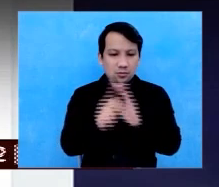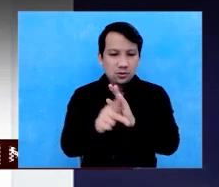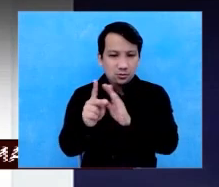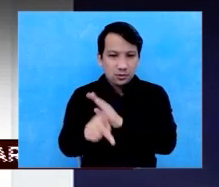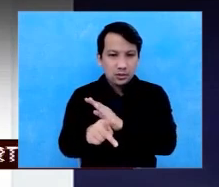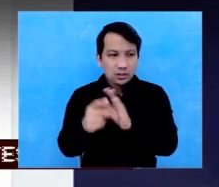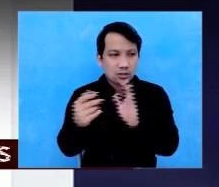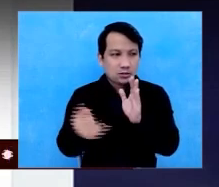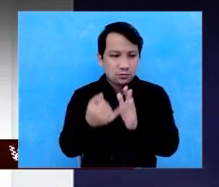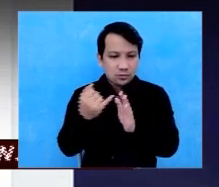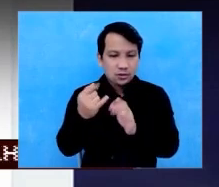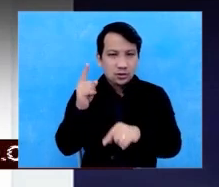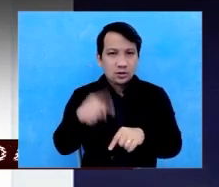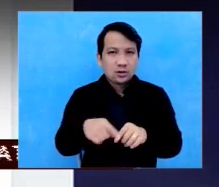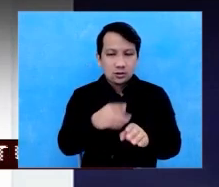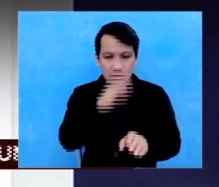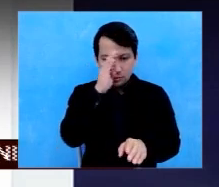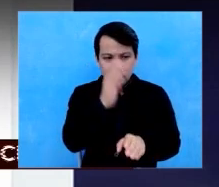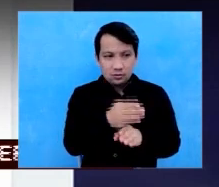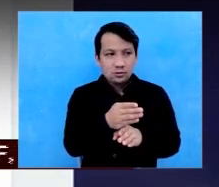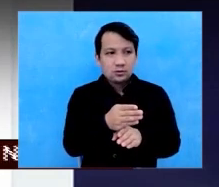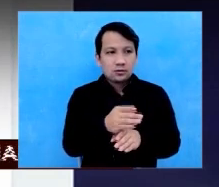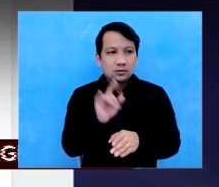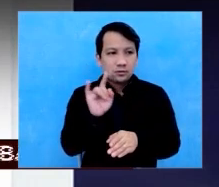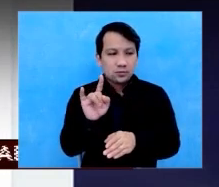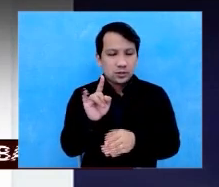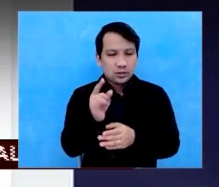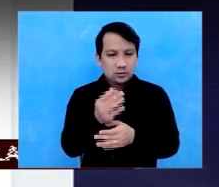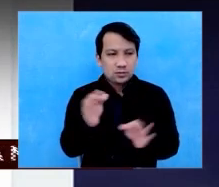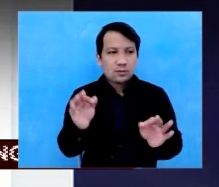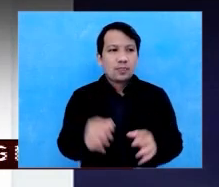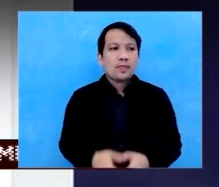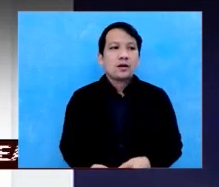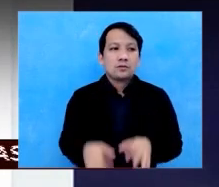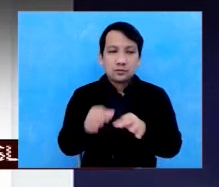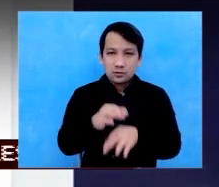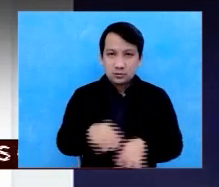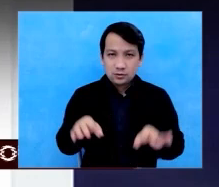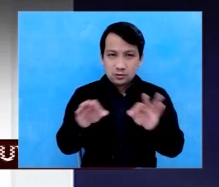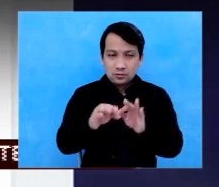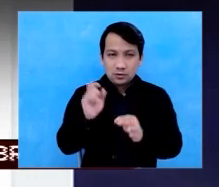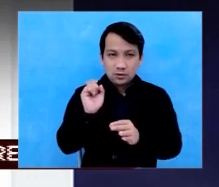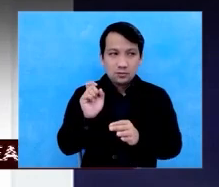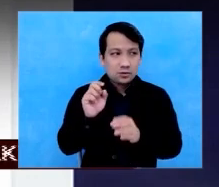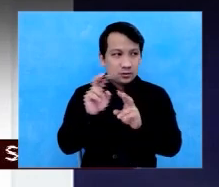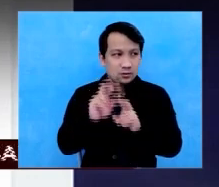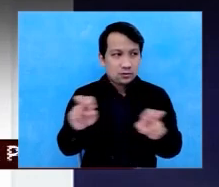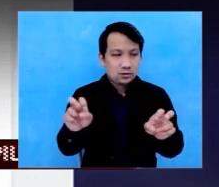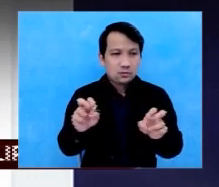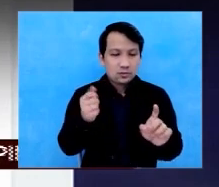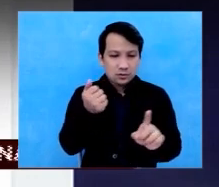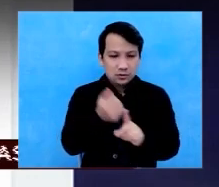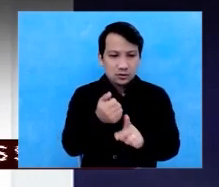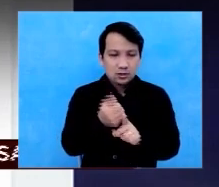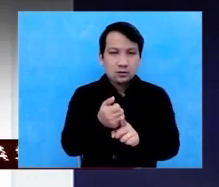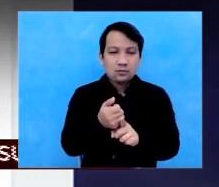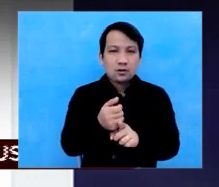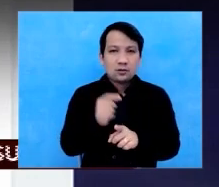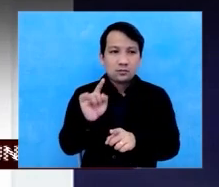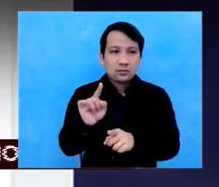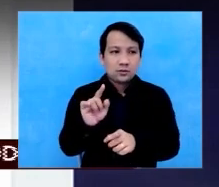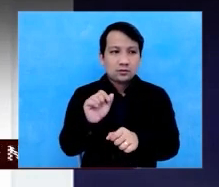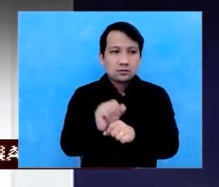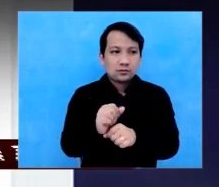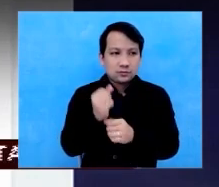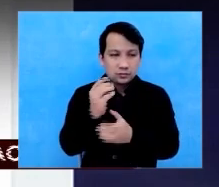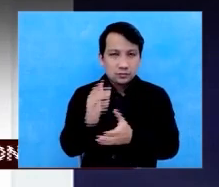mamamahayag ay direktang atake sa media freedom. Dapat daw ay agad maimbestigahan ang atake sa media workers at mapanagot